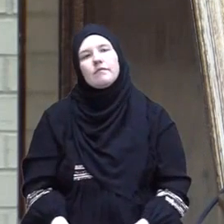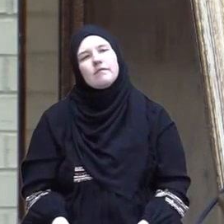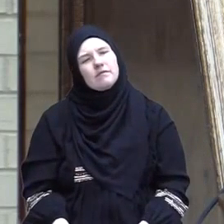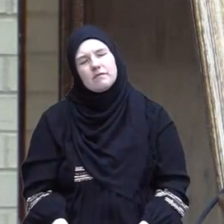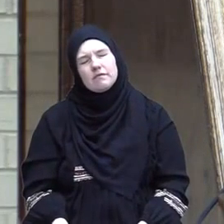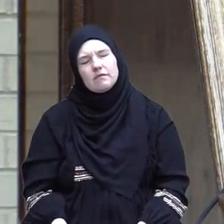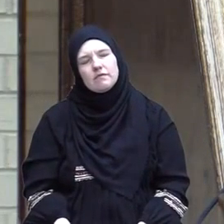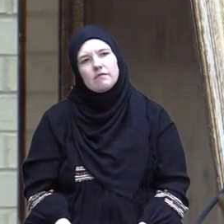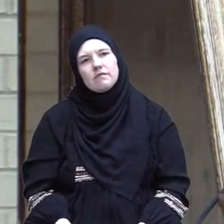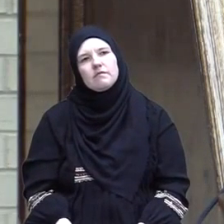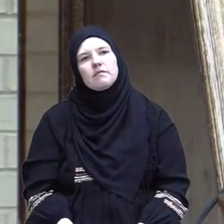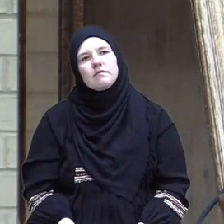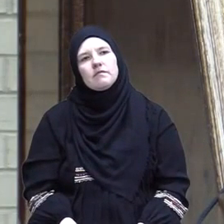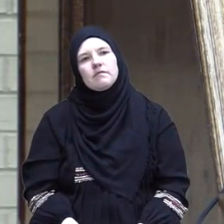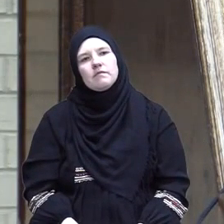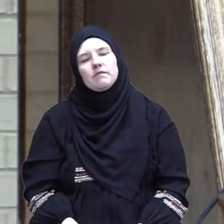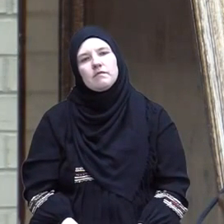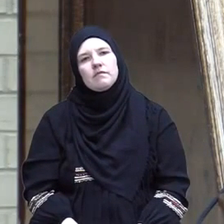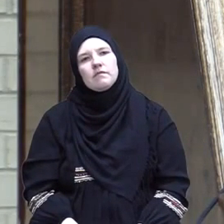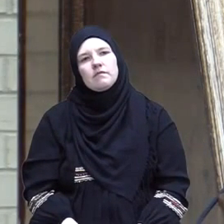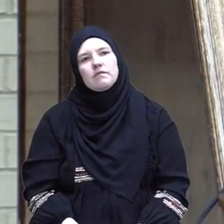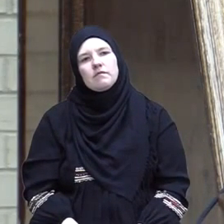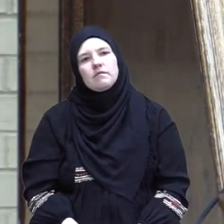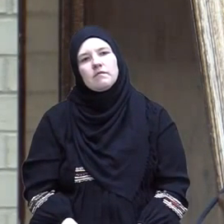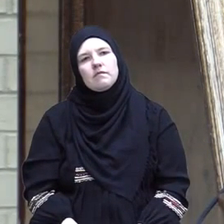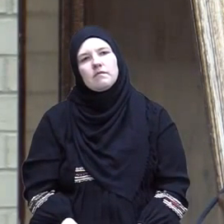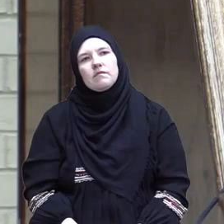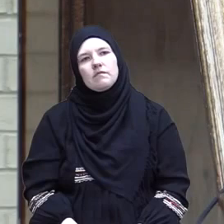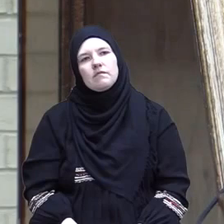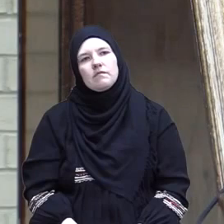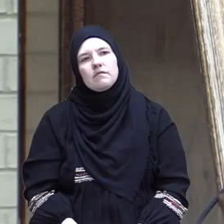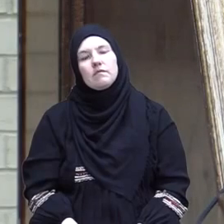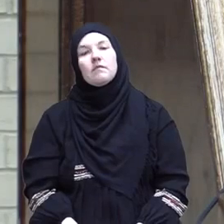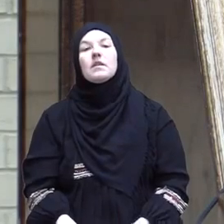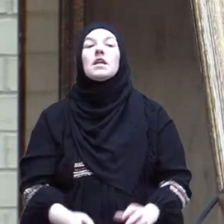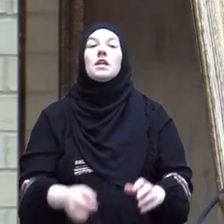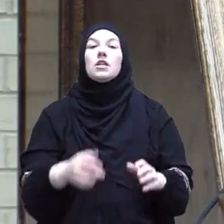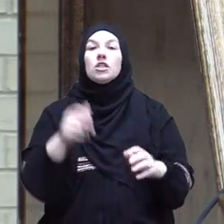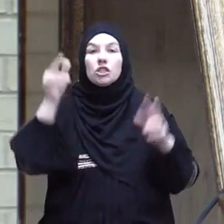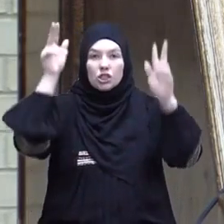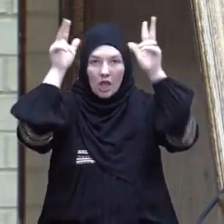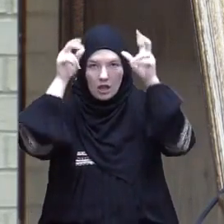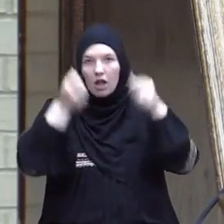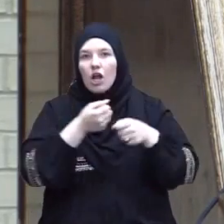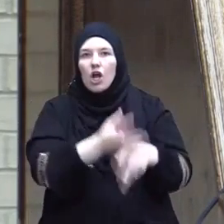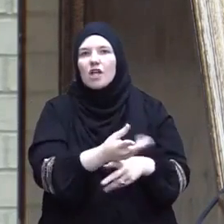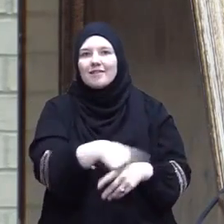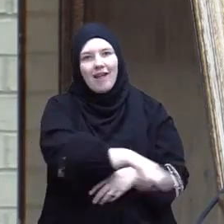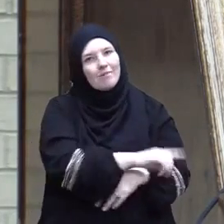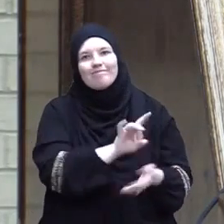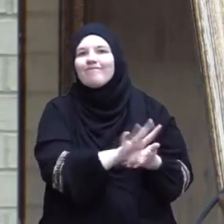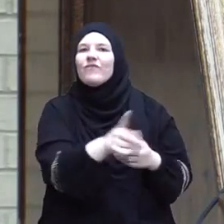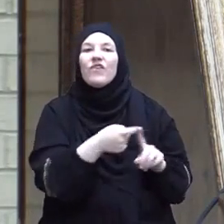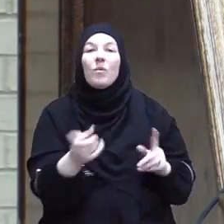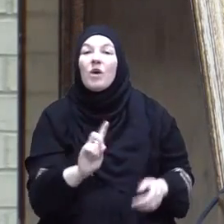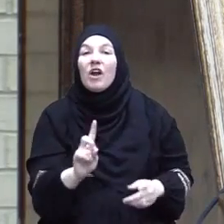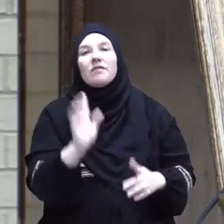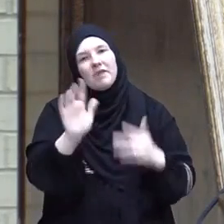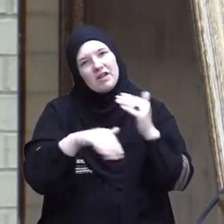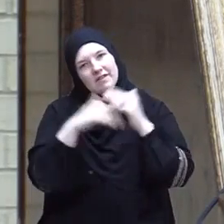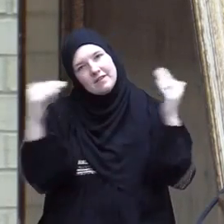فِيهِ. The shaitan caused them to exit out of where? Paradise.